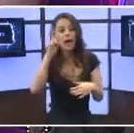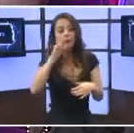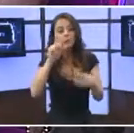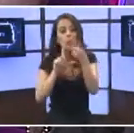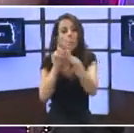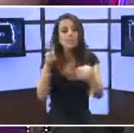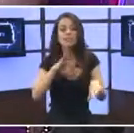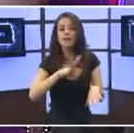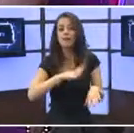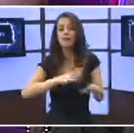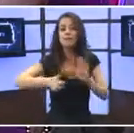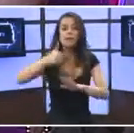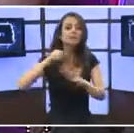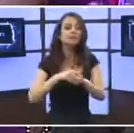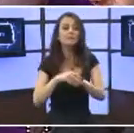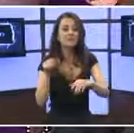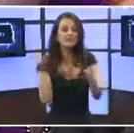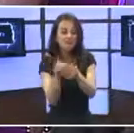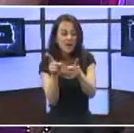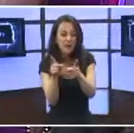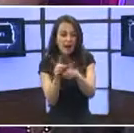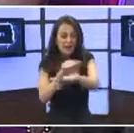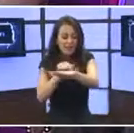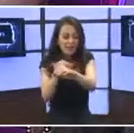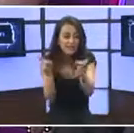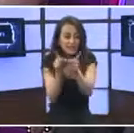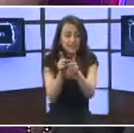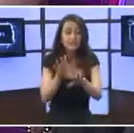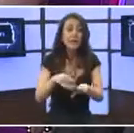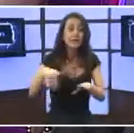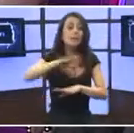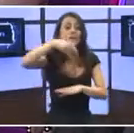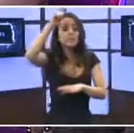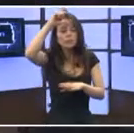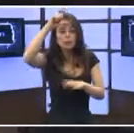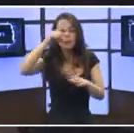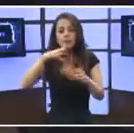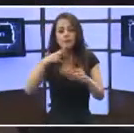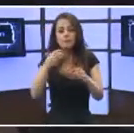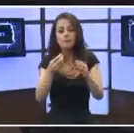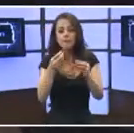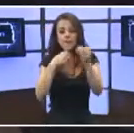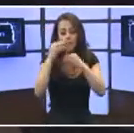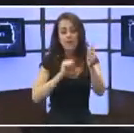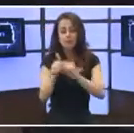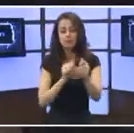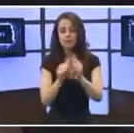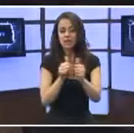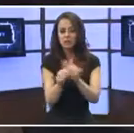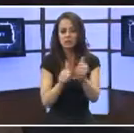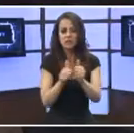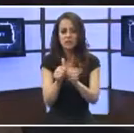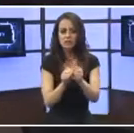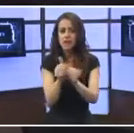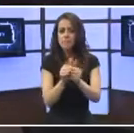Evet, başkanımızın çok vakti çok evet kısıtlı. Yok, çünkü cenazemiz bakın var. Biz Türkiye Yemek Yarışması yaptık. Engellilerin. Bölge